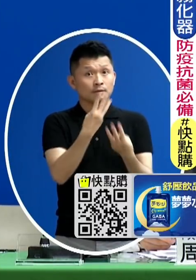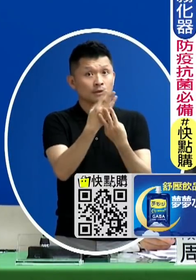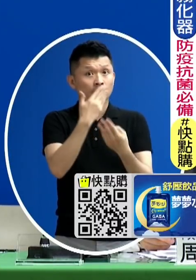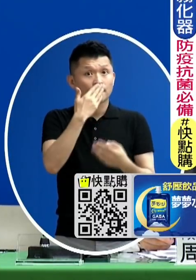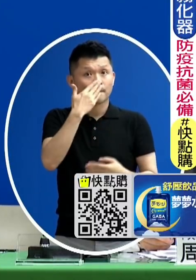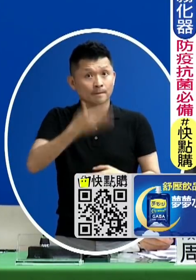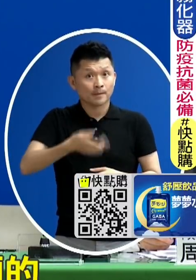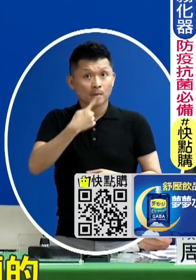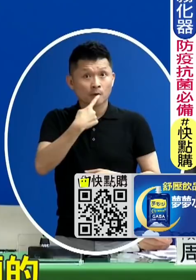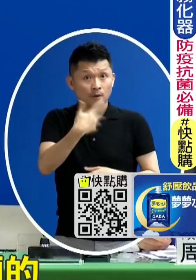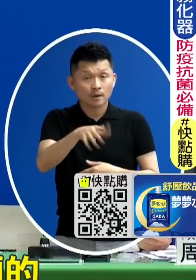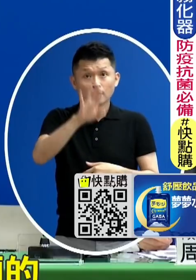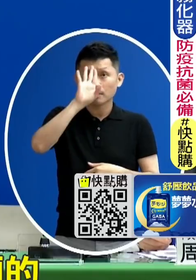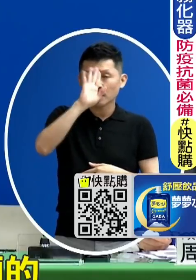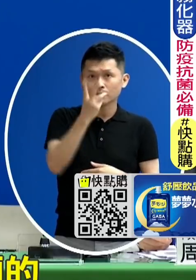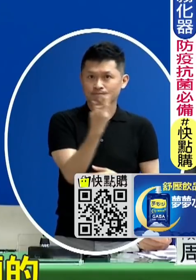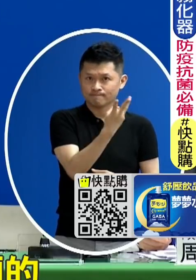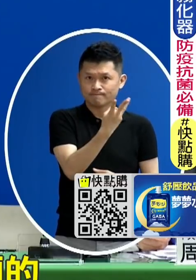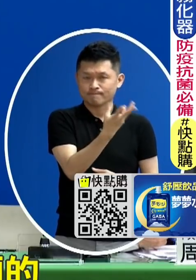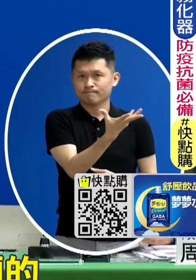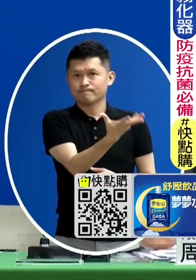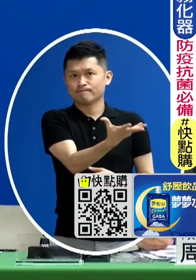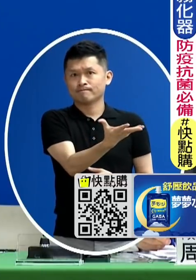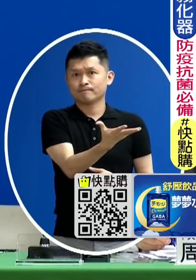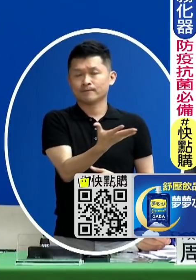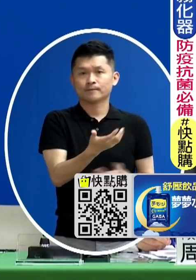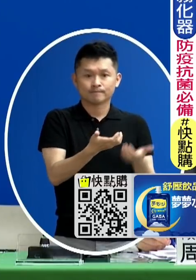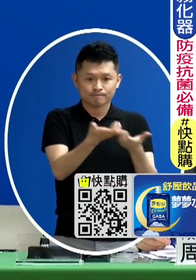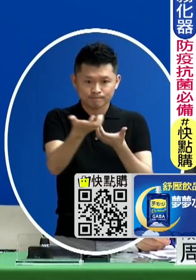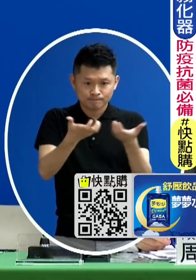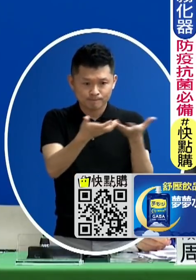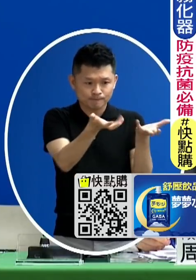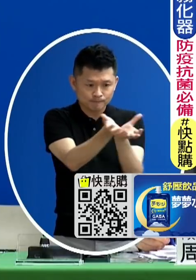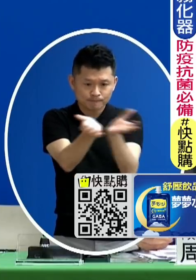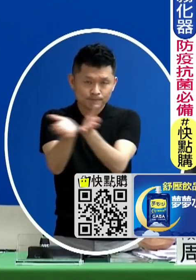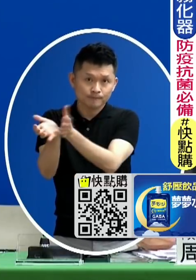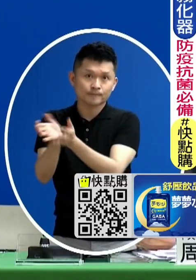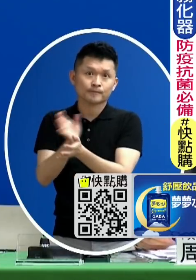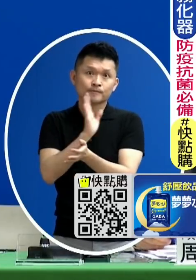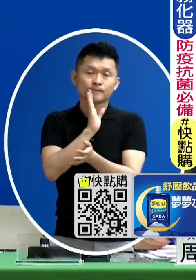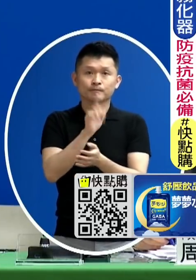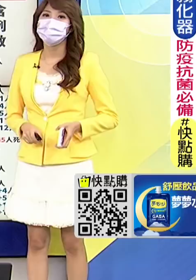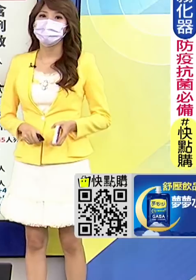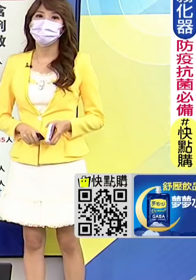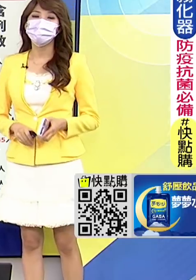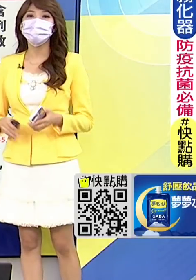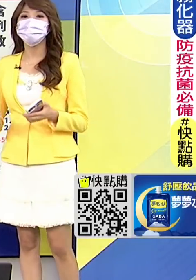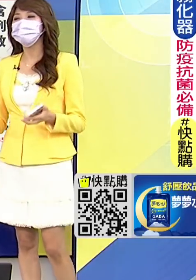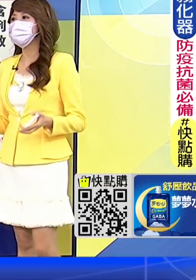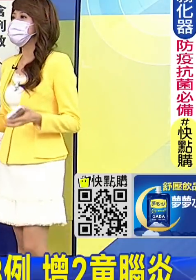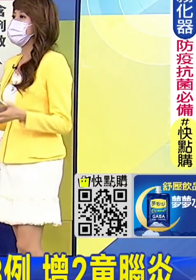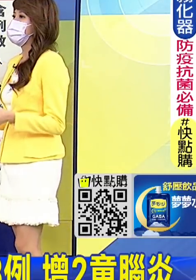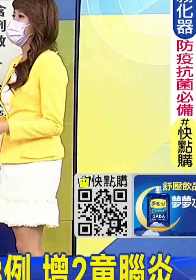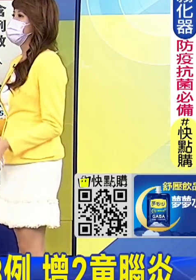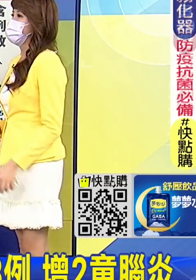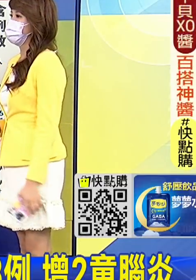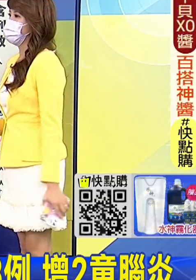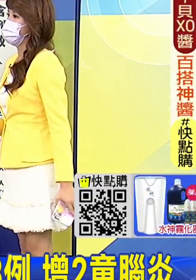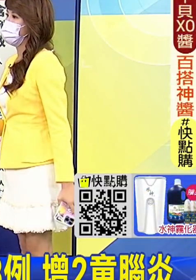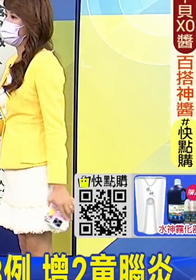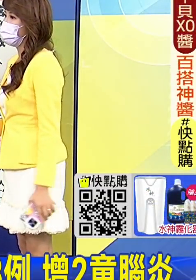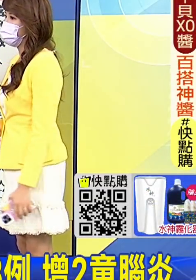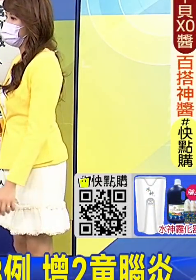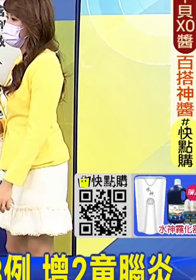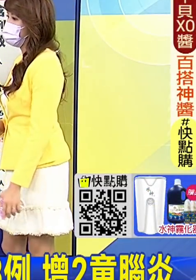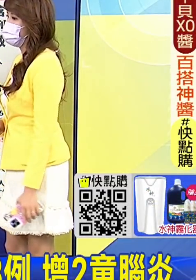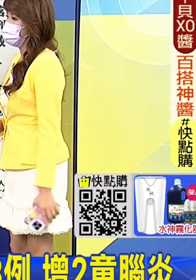败血症这3大这个病症的一个分类的一些相关的表征。 我们也细部再来看到这样的